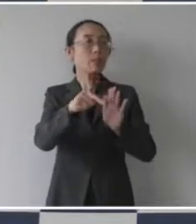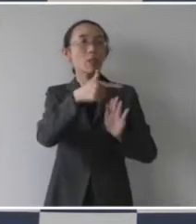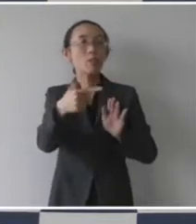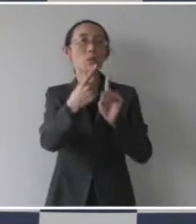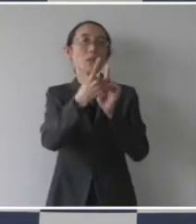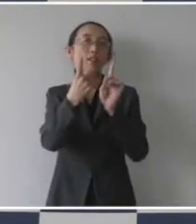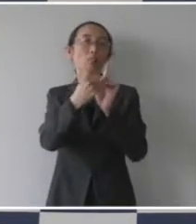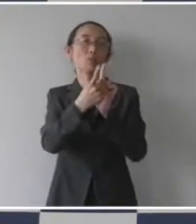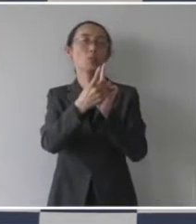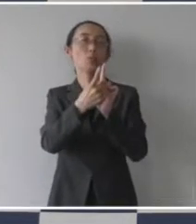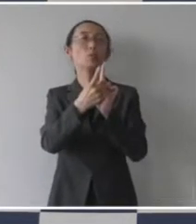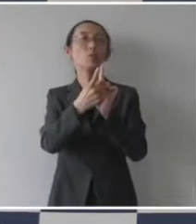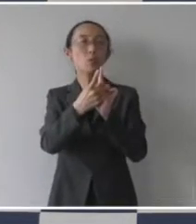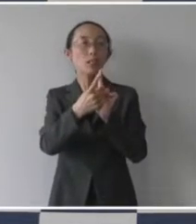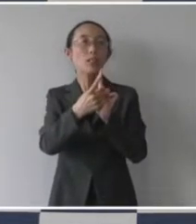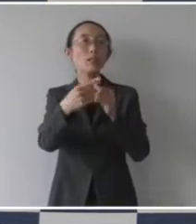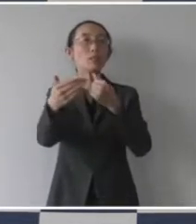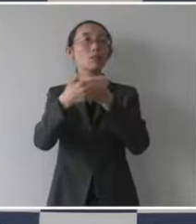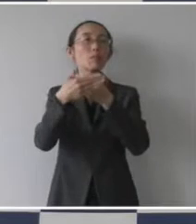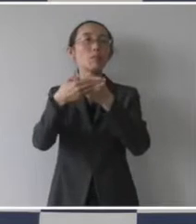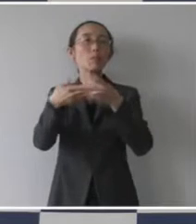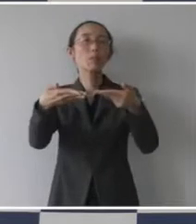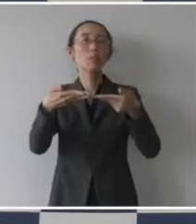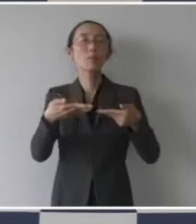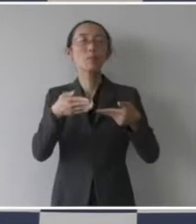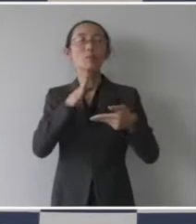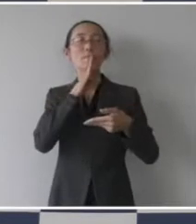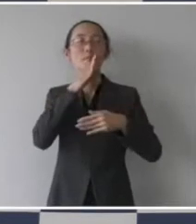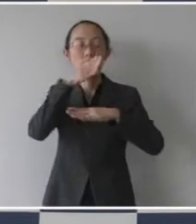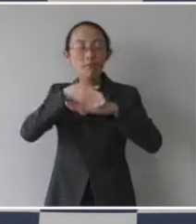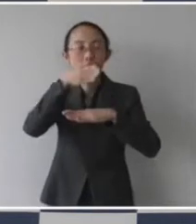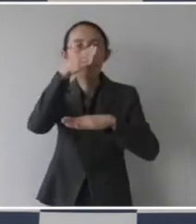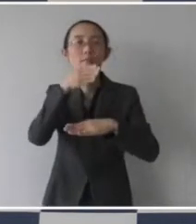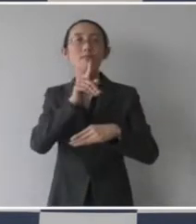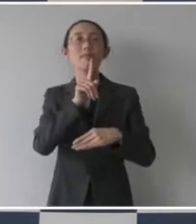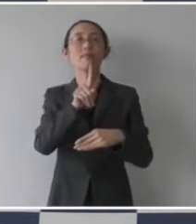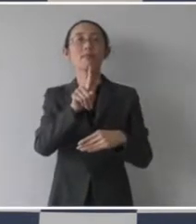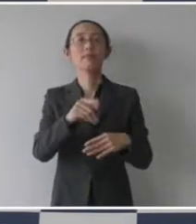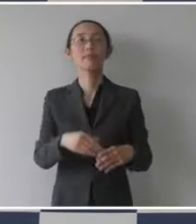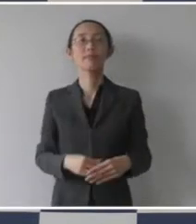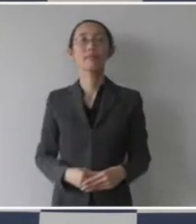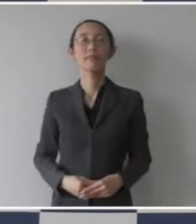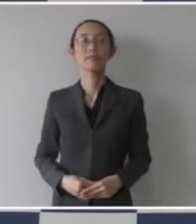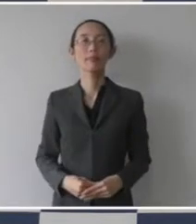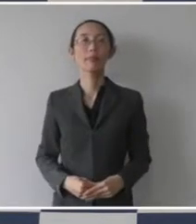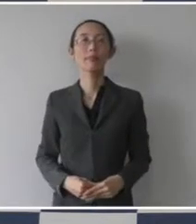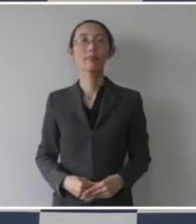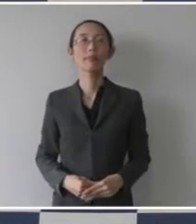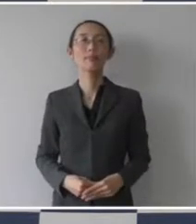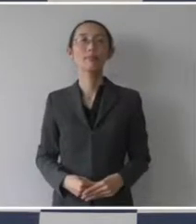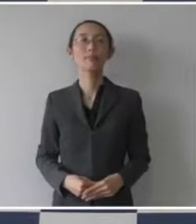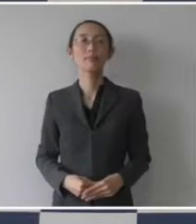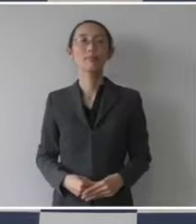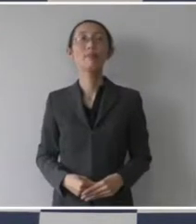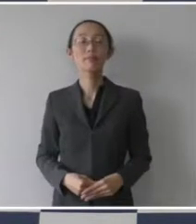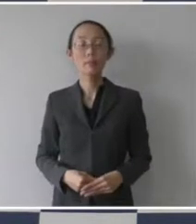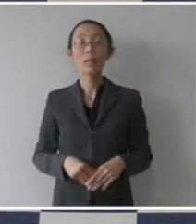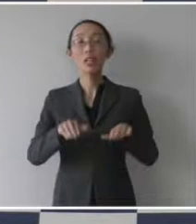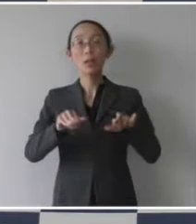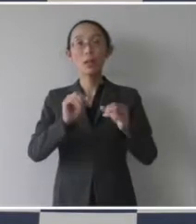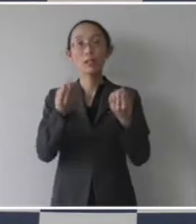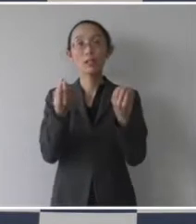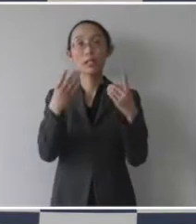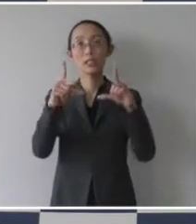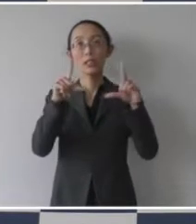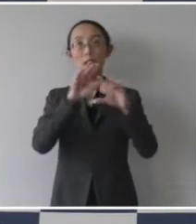に、お力添え、ご尽力をいただいたことを感謝申し上げたいというふうに思います。まあ、コロナのウイルス の,